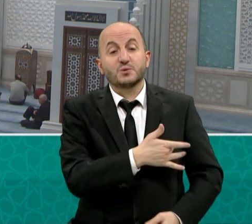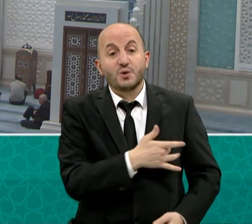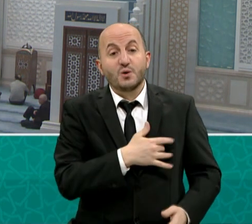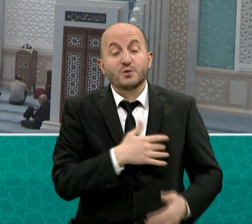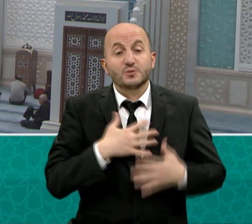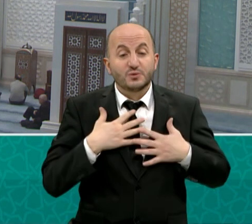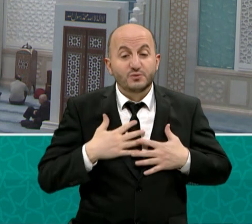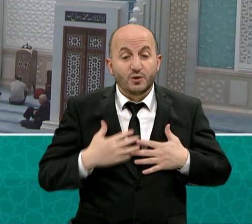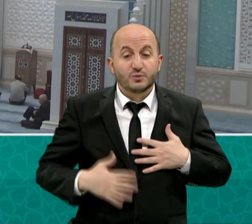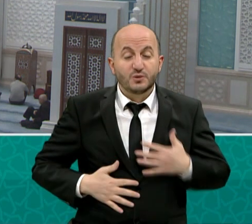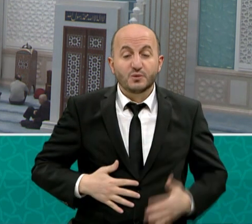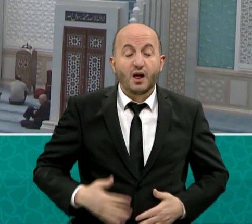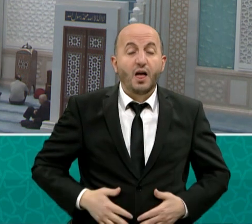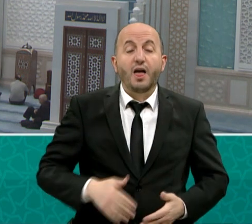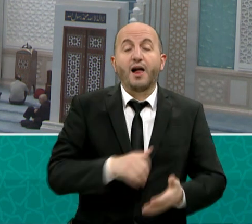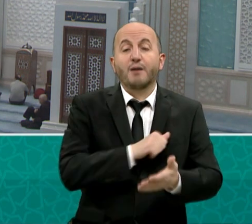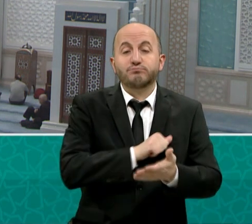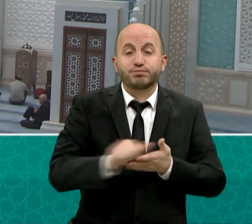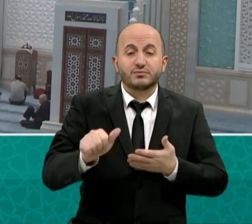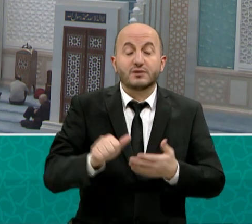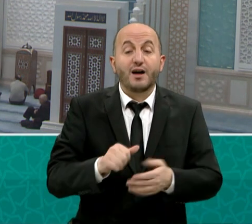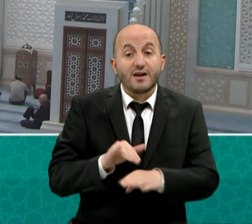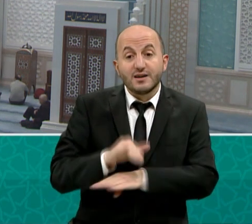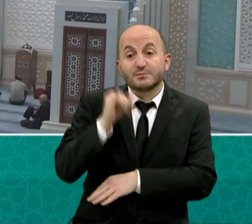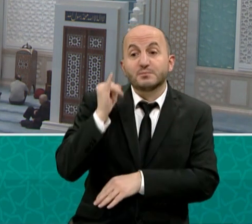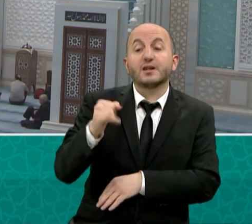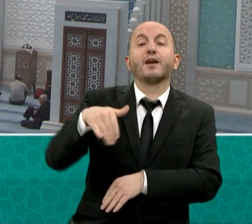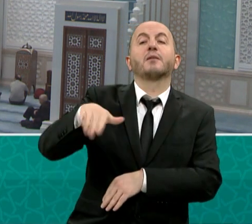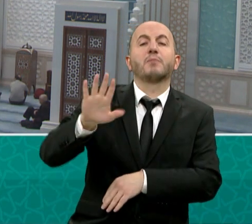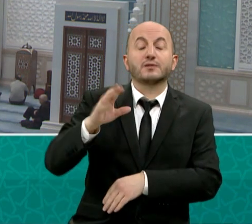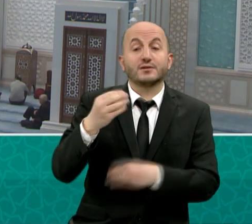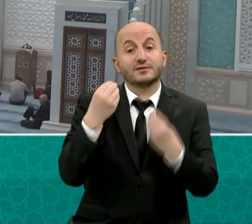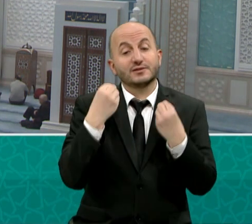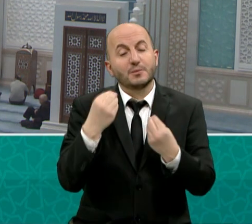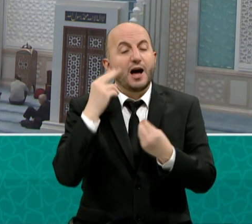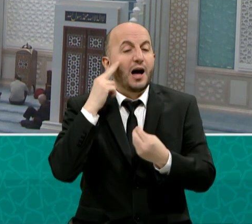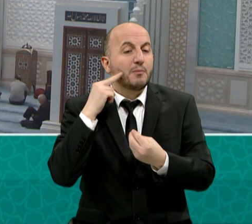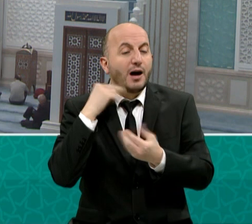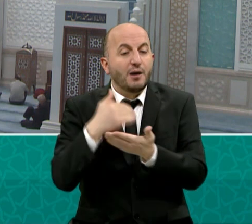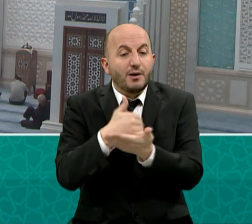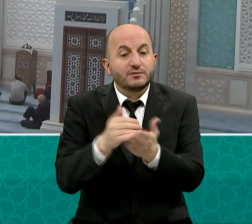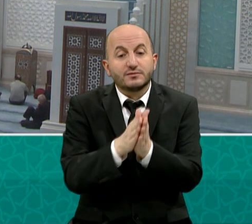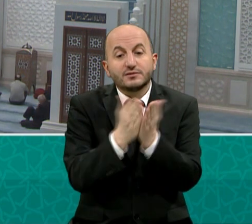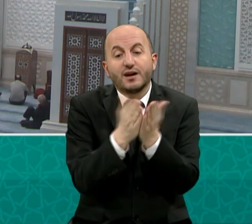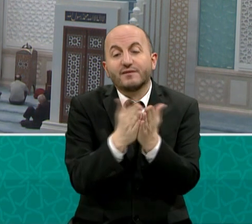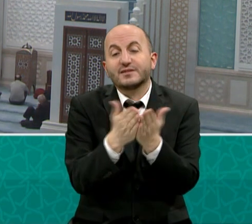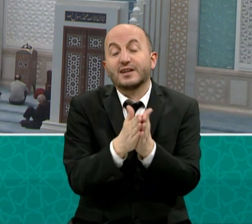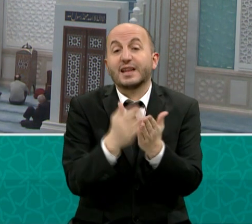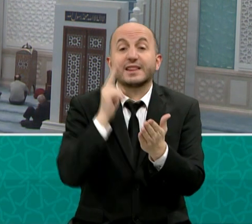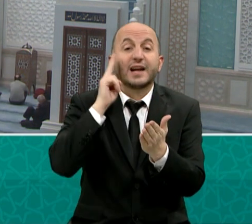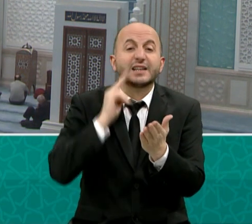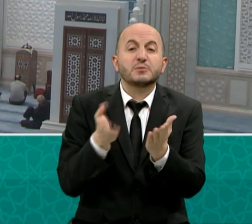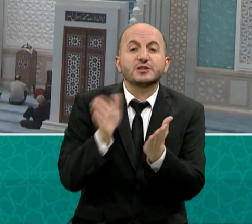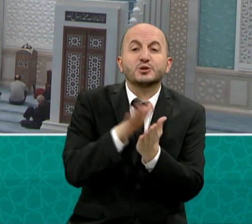vücudumuzun organlarını, hayatımızı kirletmeden salih amel dosyalarıyla, tertemiz